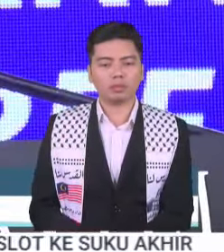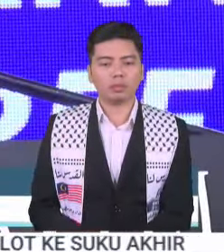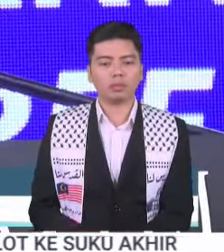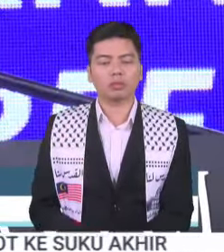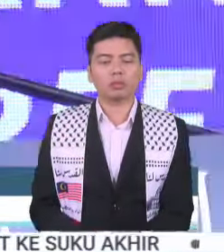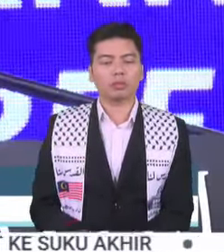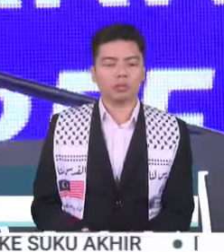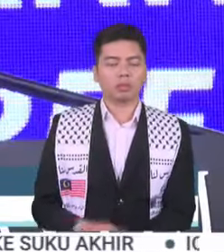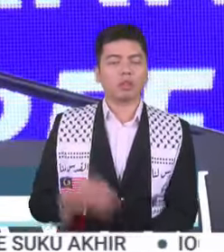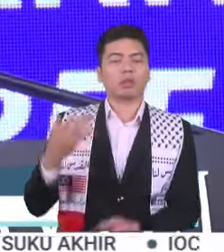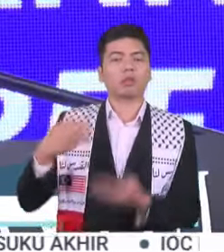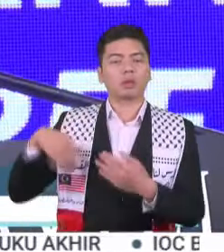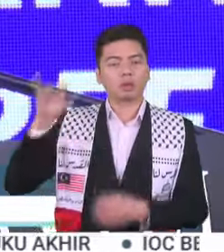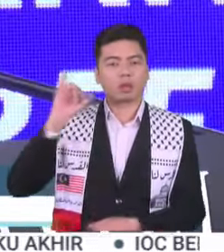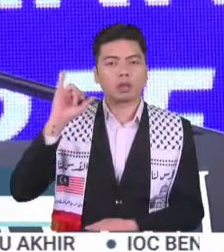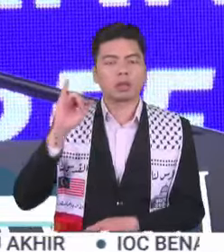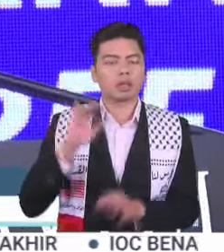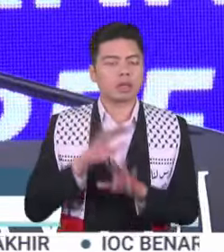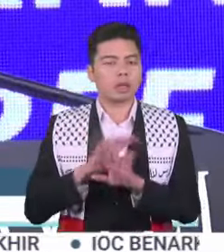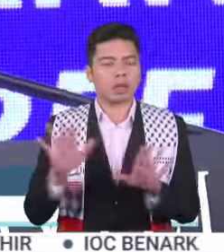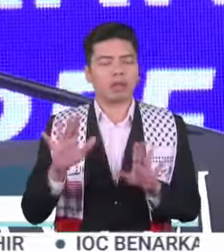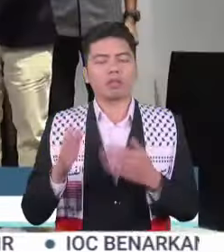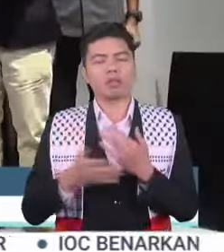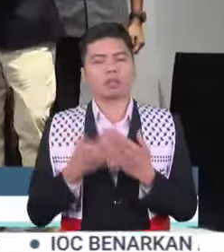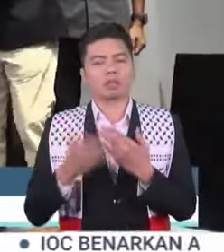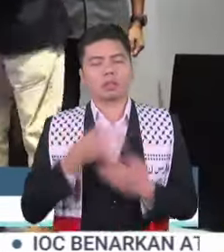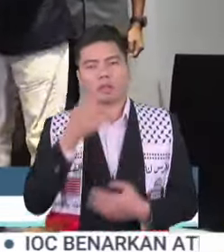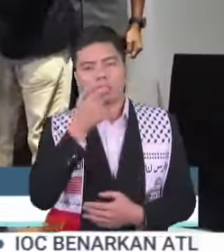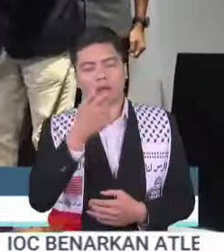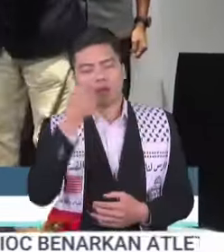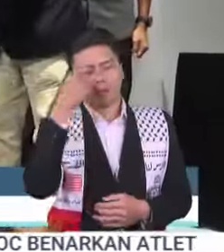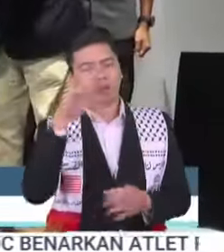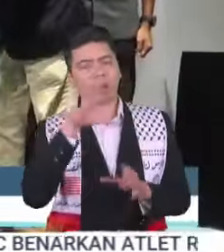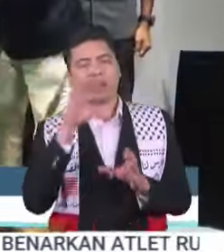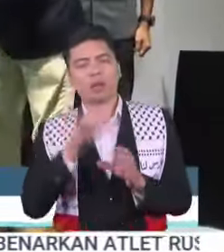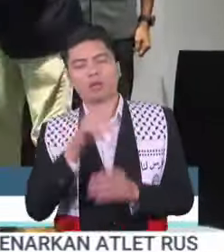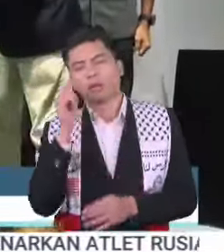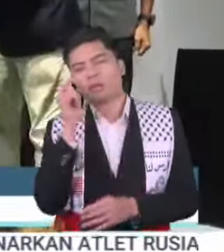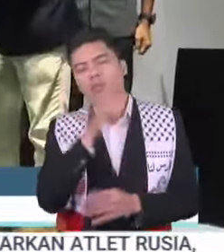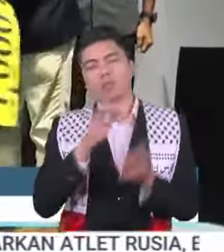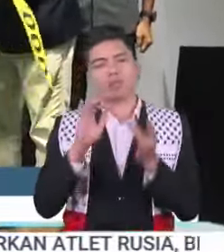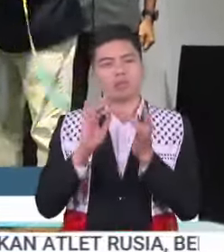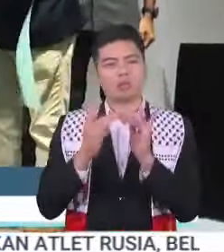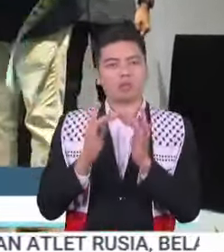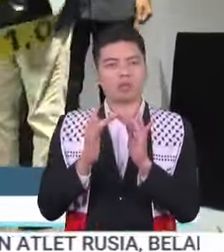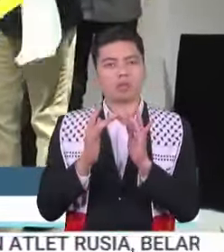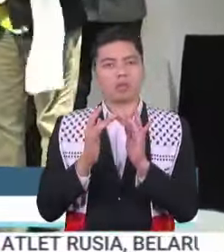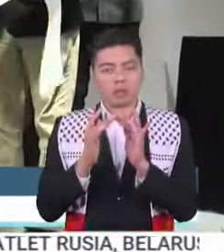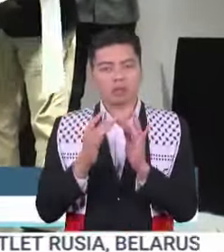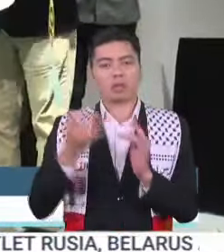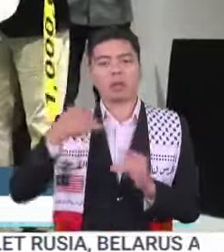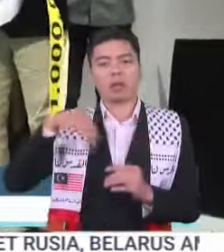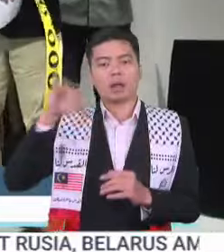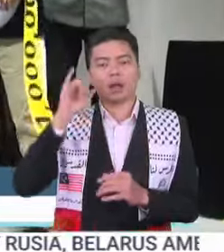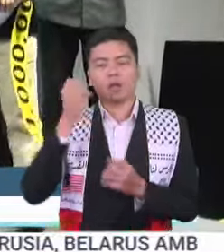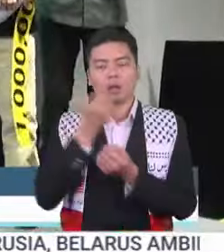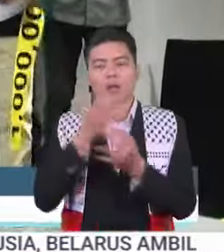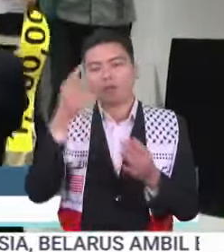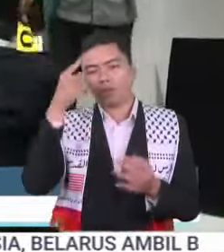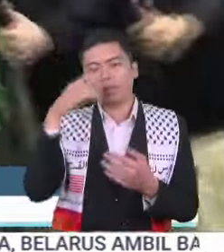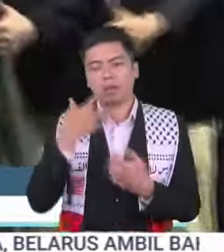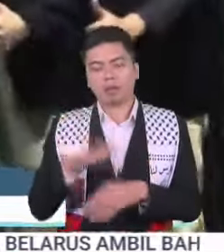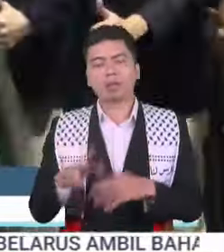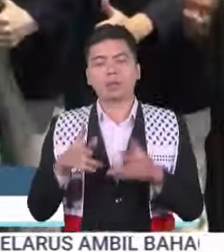Beliau turut menasihati orang ramai agar jangan mudah terpengaruh dengan taktik scammer. Beliau berkata demikian selepas merasmikan Carnival Scam